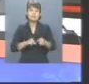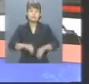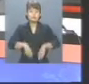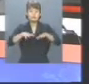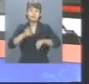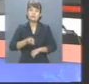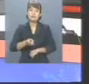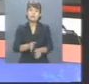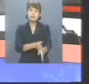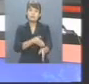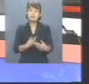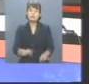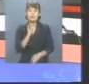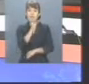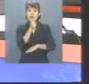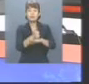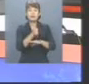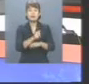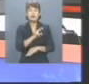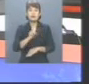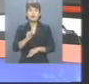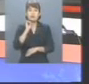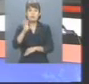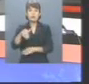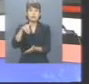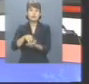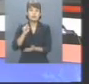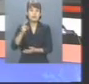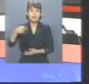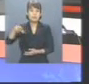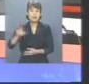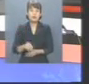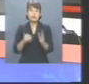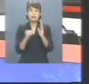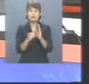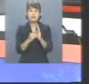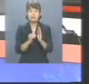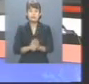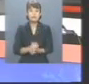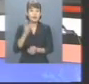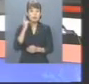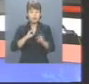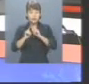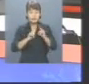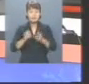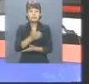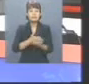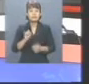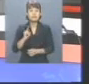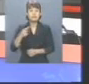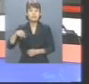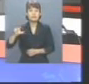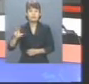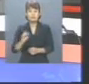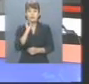ไปยังผู้ราชการจังหวัดนนทบุรีถึงสปภ.และกทม.นะคะซึ่งเมื่อวานก็ได้มีการหารือกันค่ะซึ่งทางสปภ.ก็ระบุว่